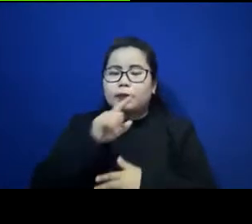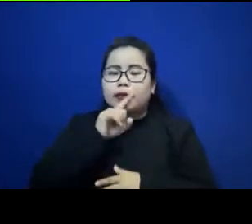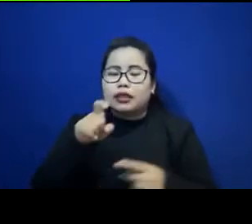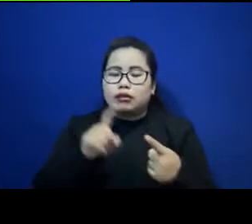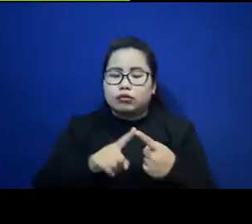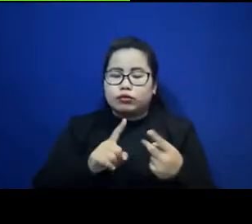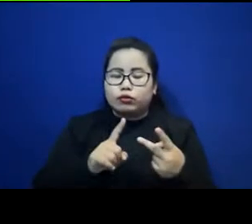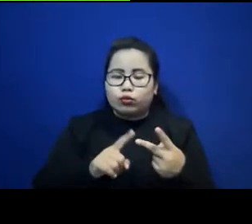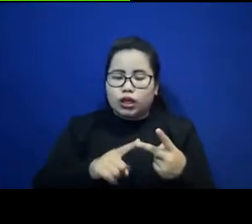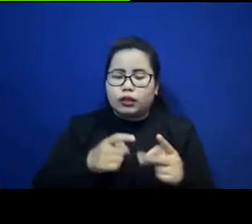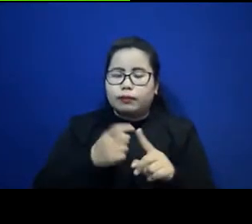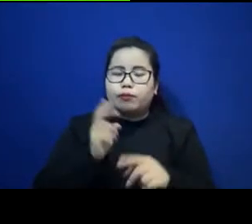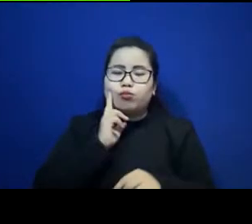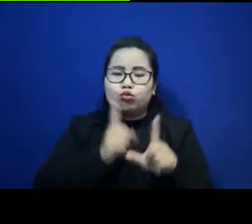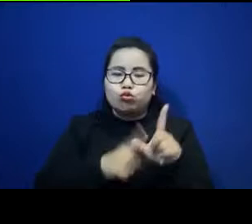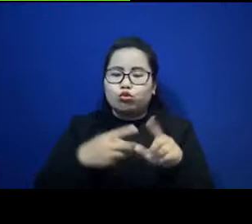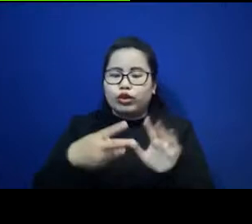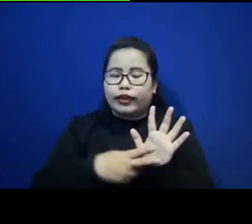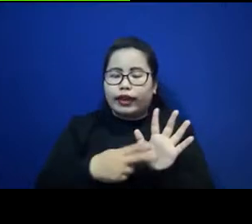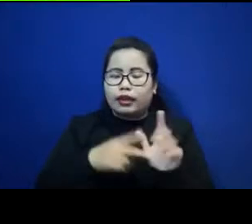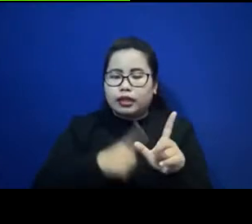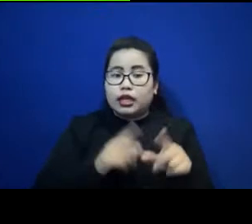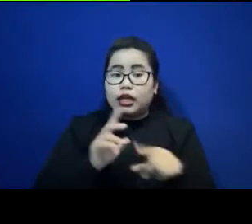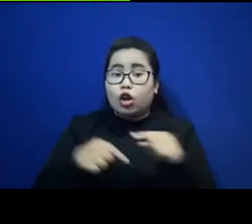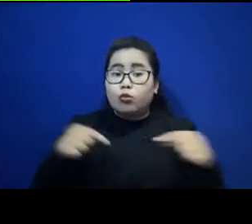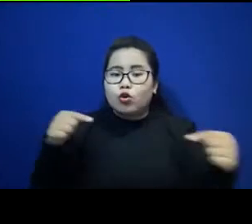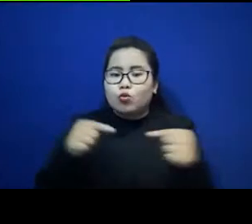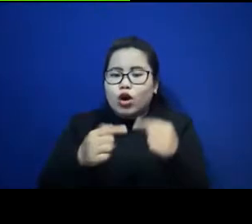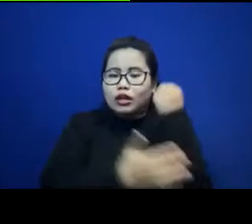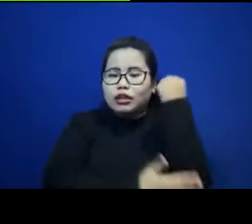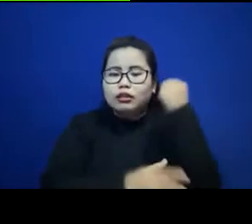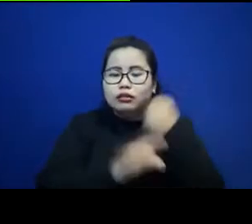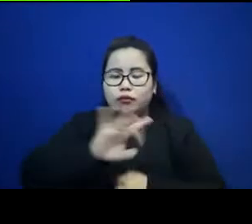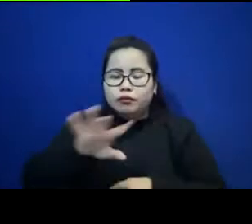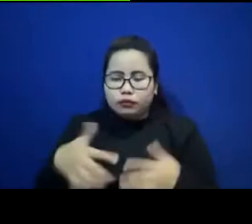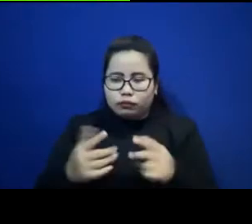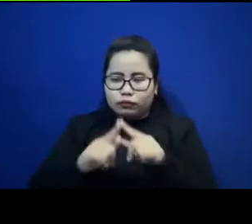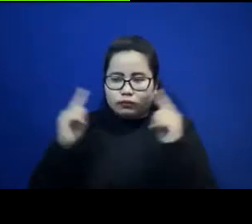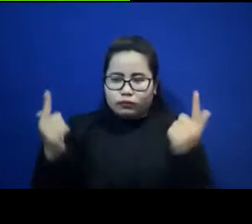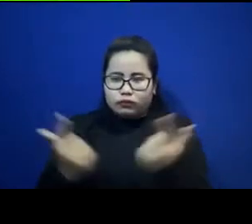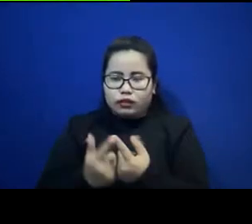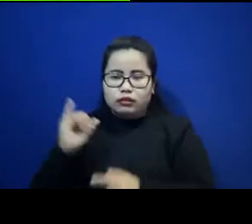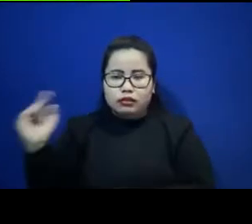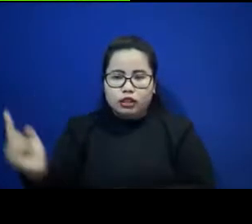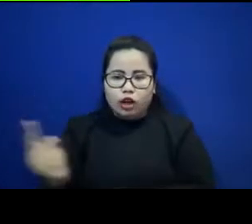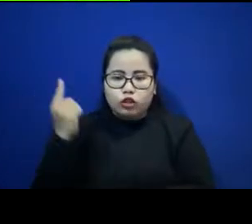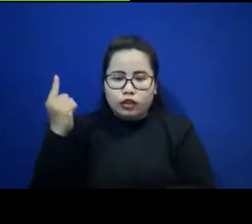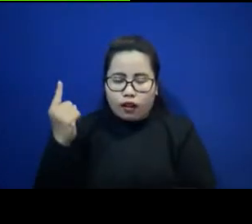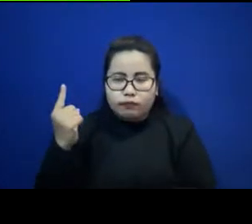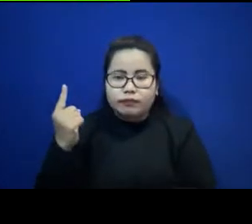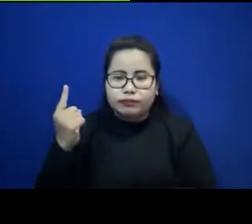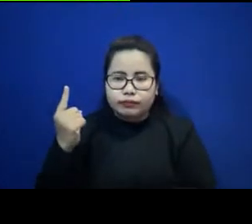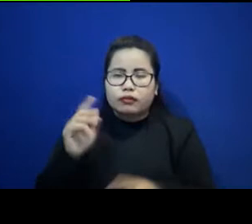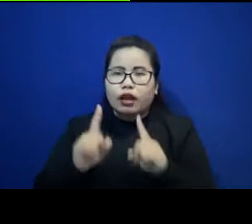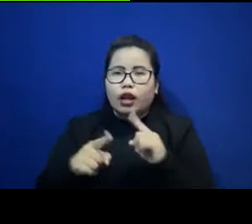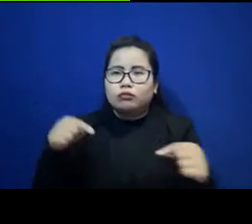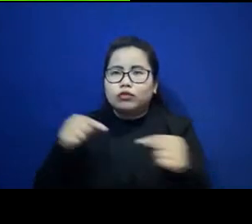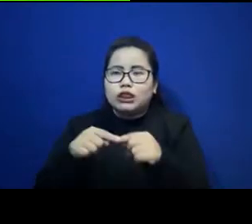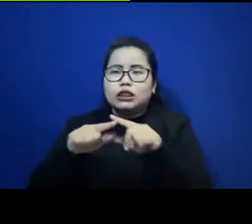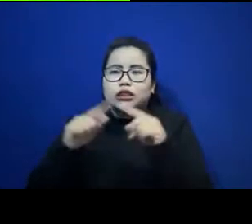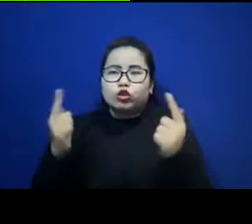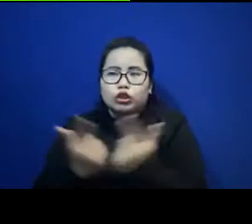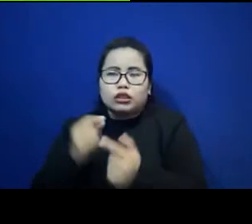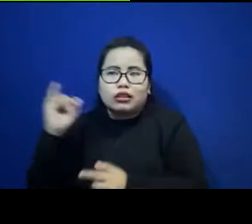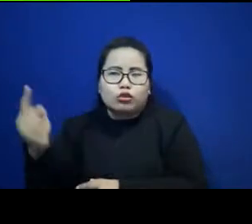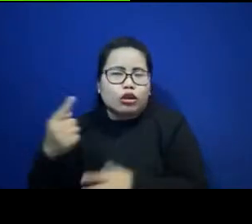Bu Yeni sangat saat berhubungan dengan negara lain atau institusi internasional institusi internasional Bagaimana kontrol